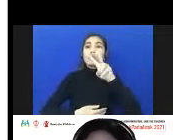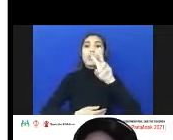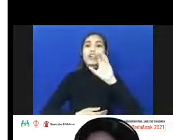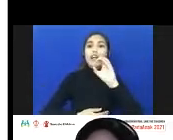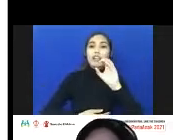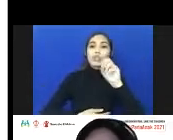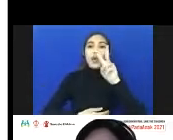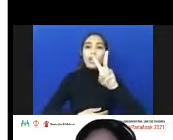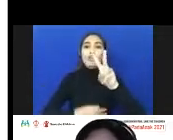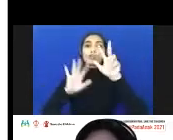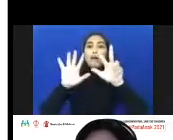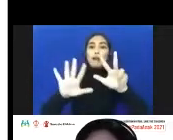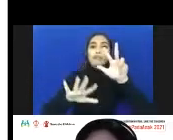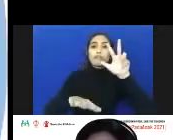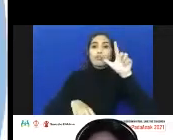287.541